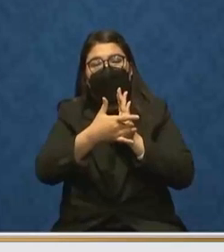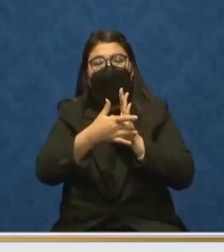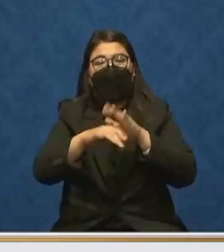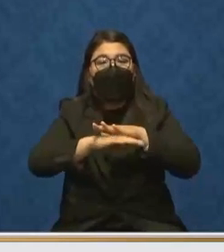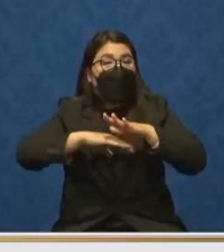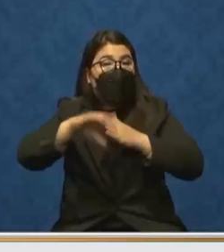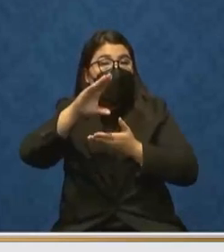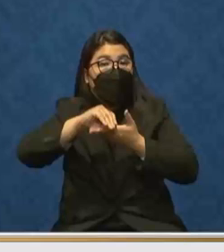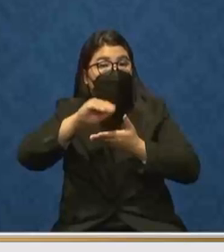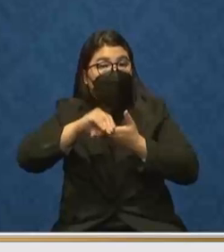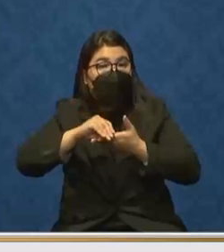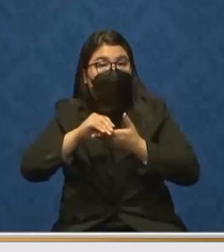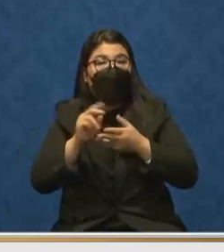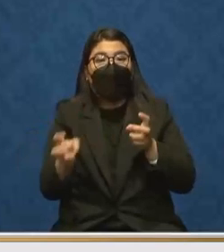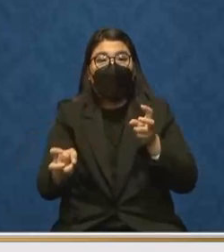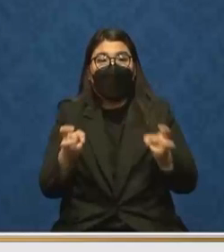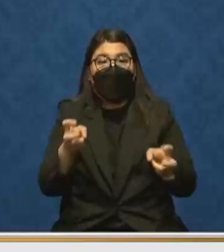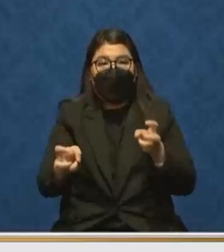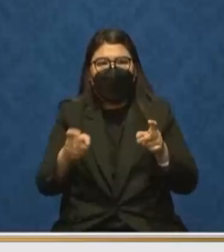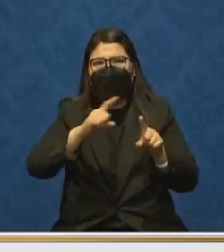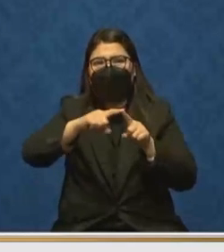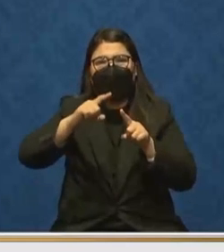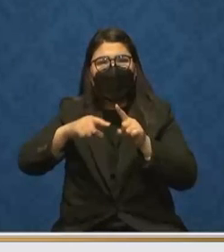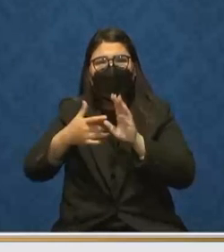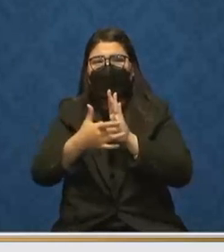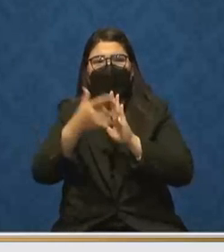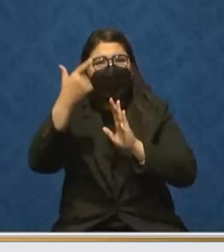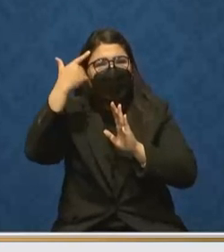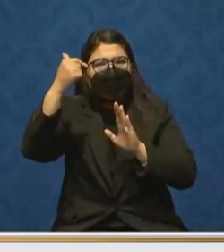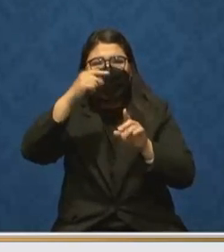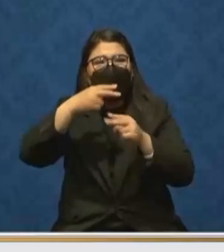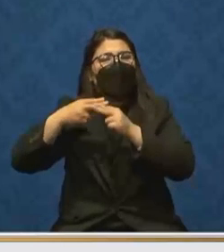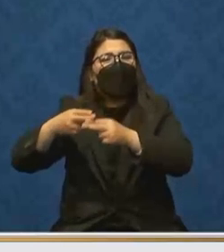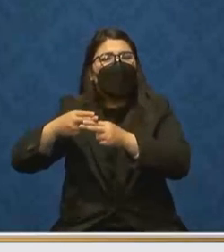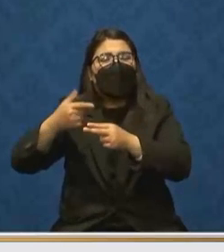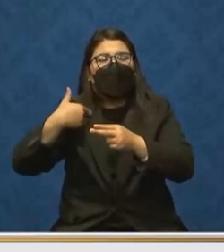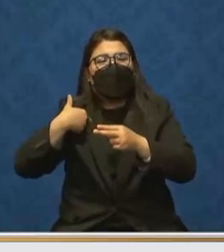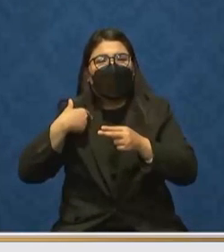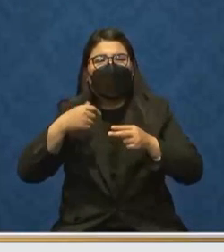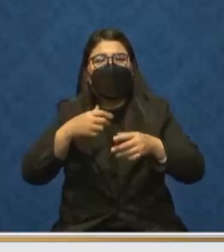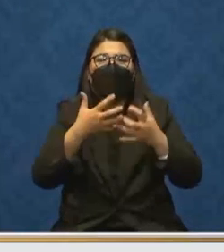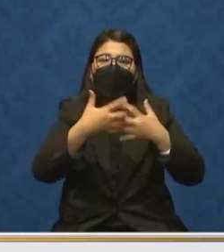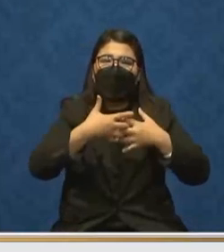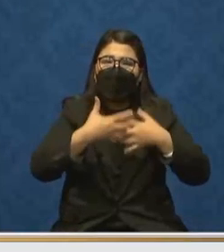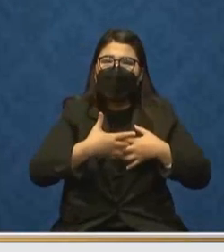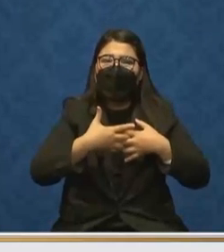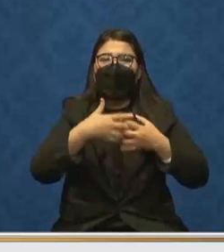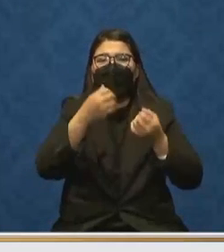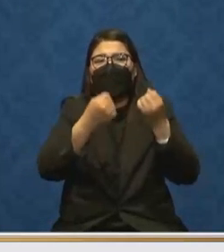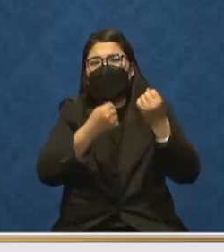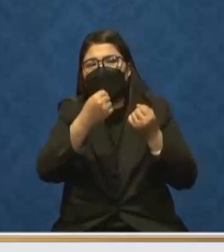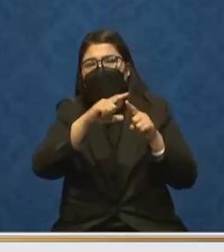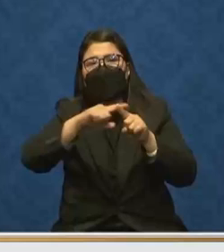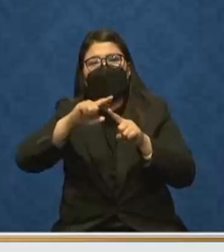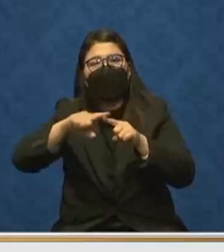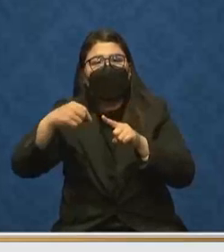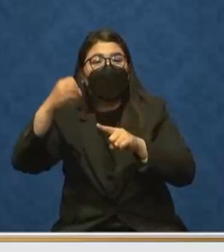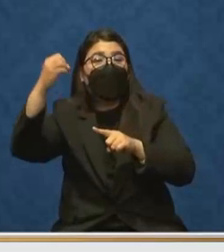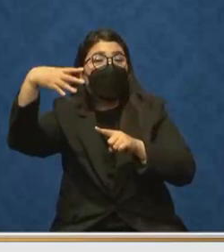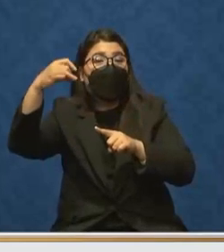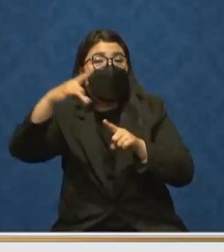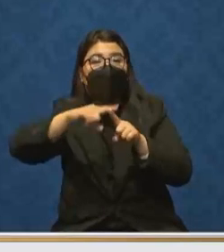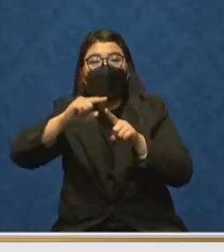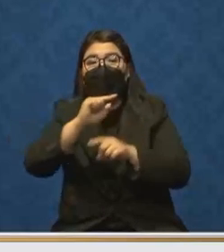ดิษฐ์หุ่นยนต์ระบบอัตโนมัติและอิเล็กทรอนิกส์อัจฉริยะอุตสาหกรรมยานยนต์ไฟฟ้าและยานยนต์สมัยใหม่และอุตสาหกรรมด้านความมั่นค